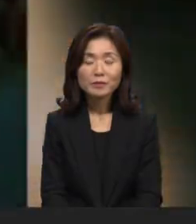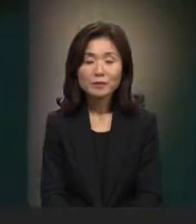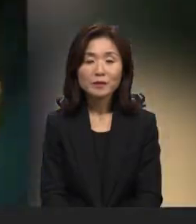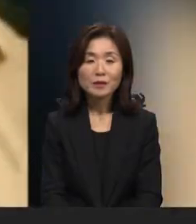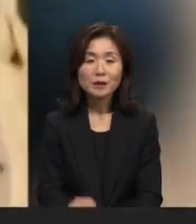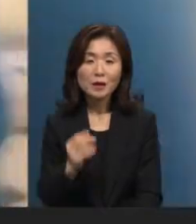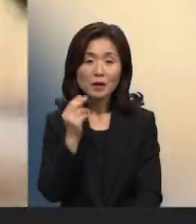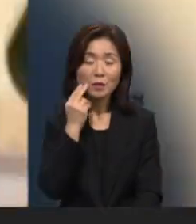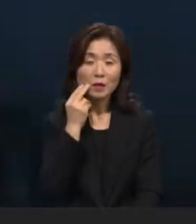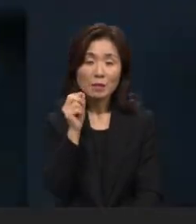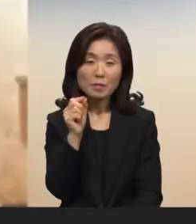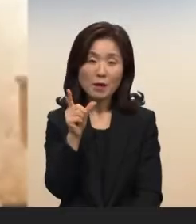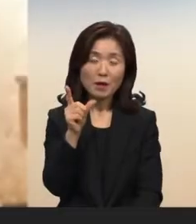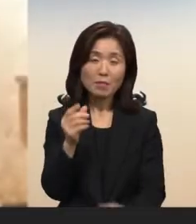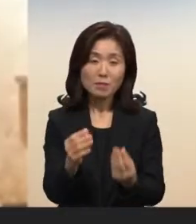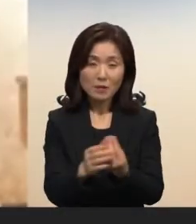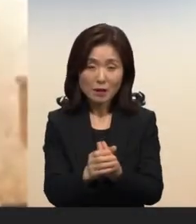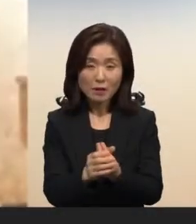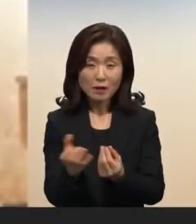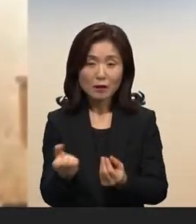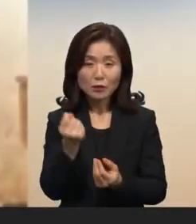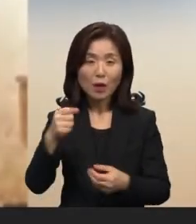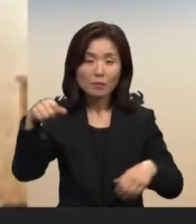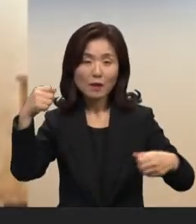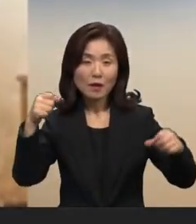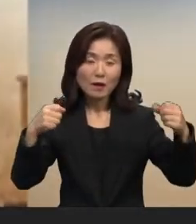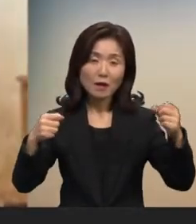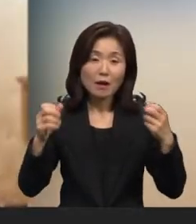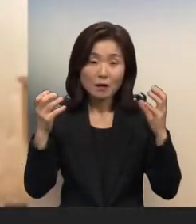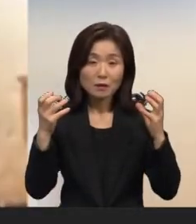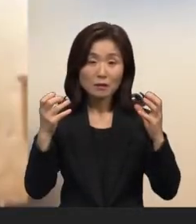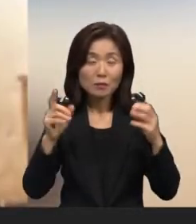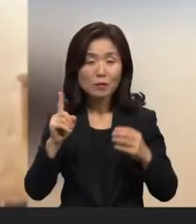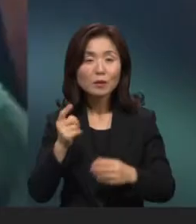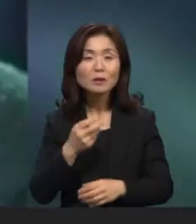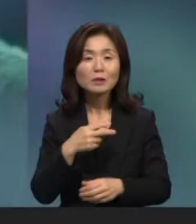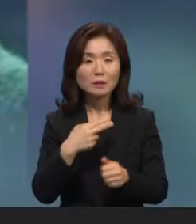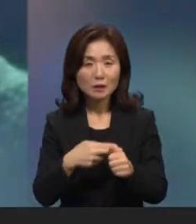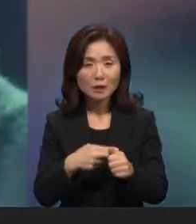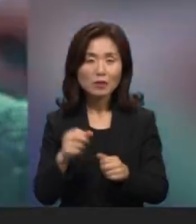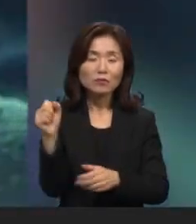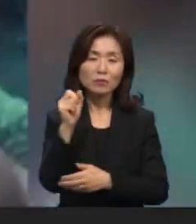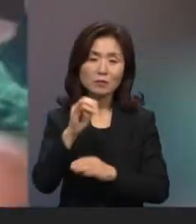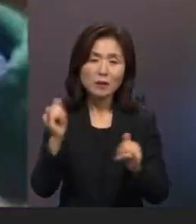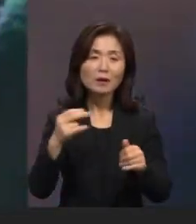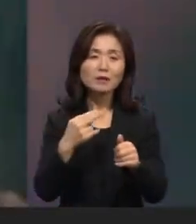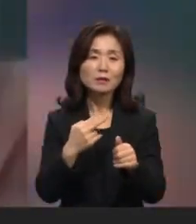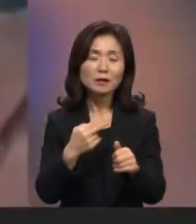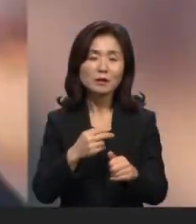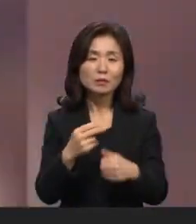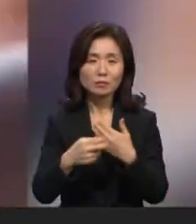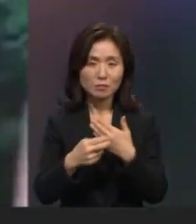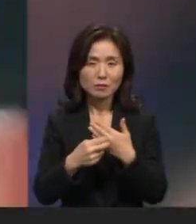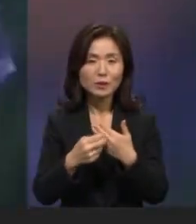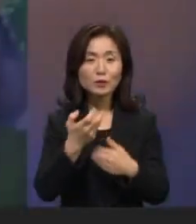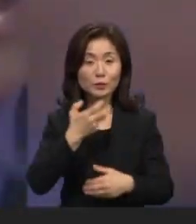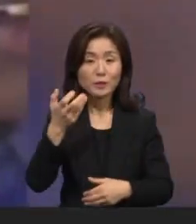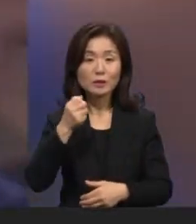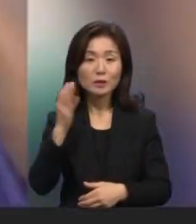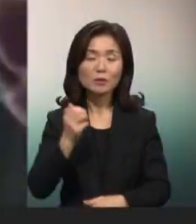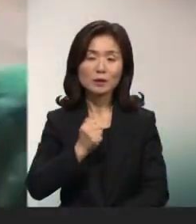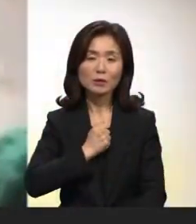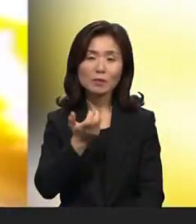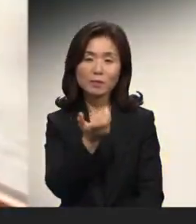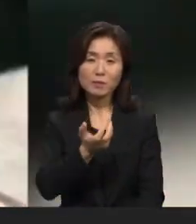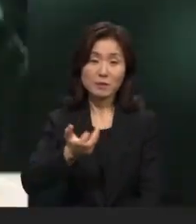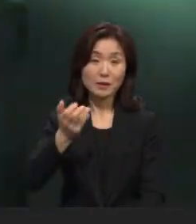충전된 배터리를 흔들며 춤을 추는 아이들은 의사, 운전사, 선생님 같은 꿈을 갖게 됐고 자존감도 높아졌다고